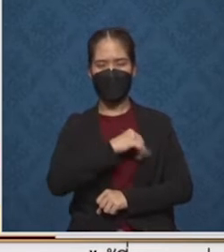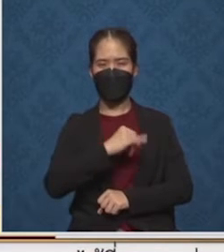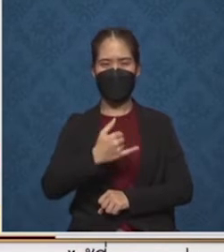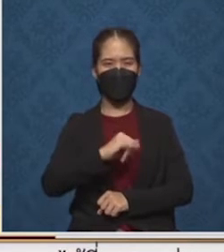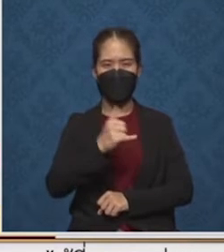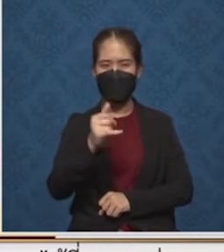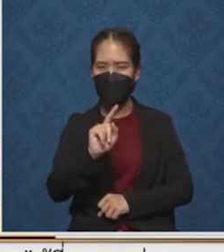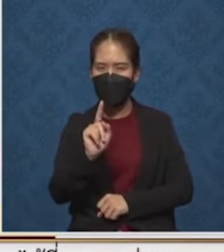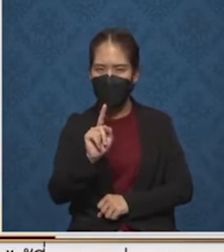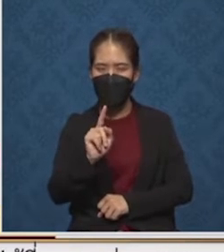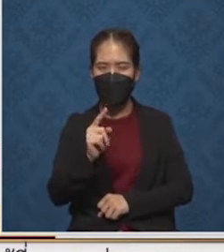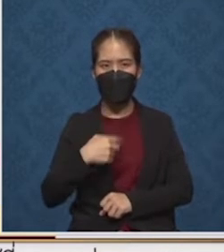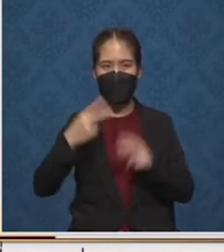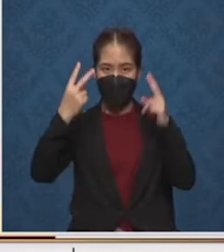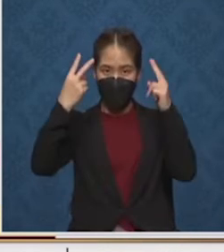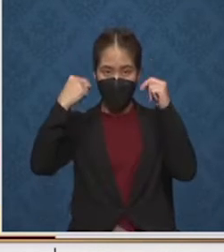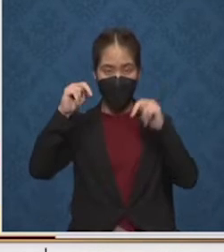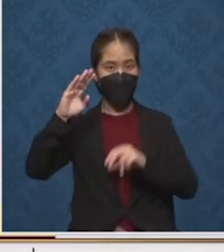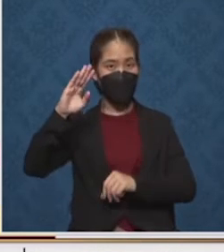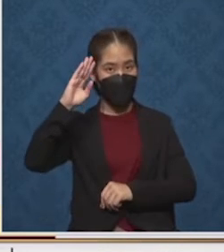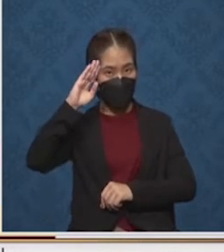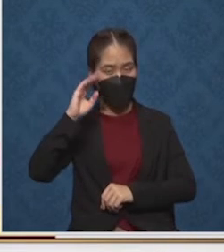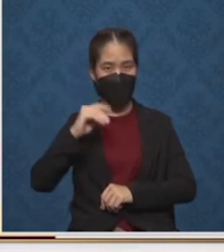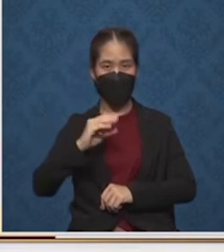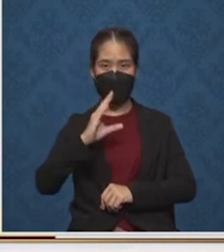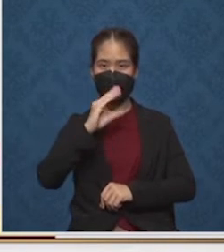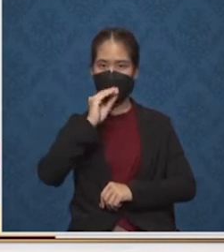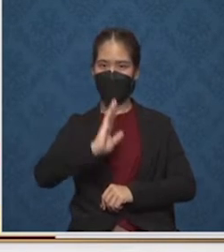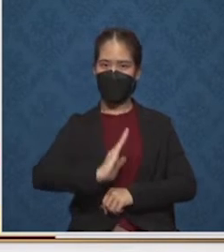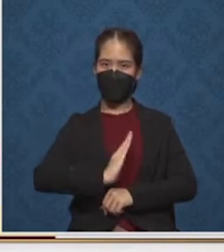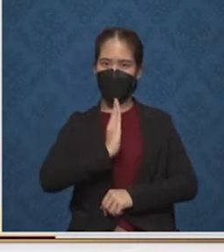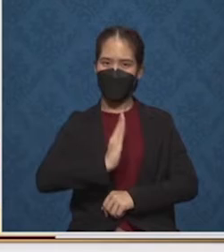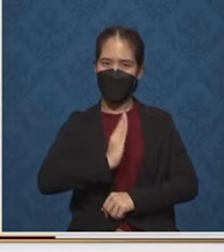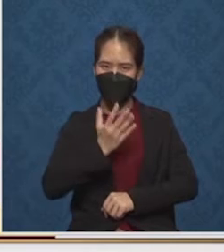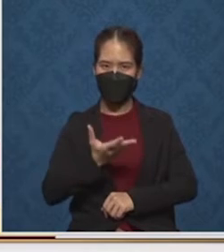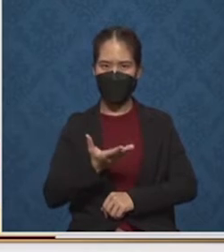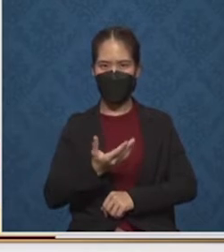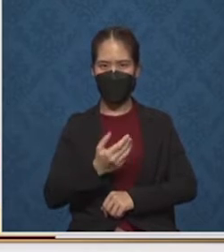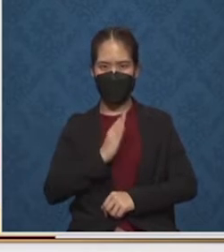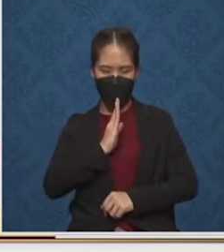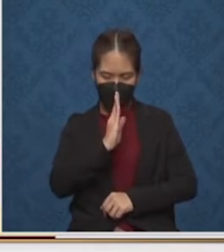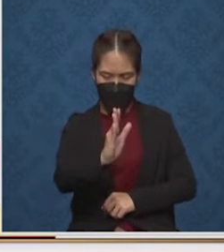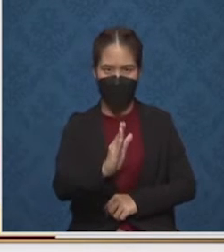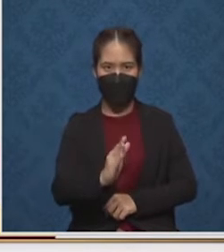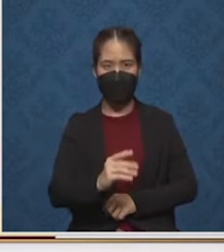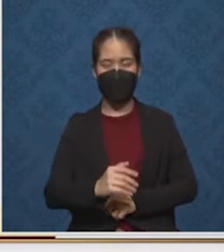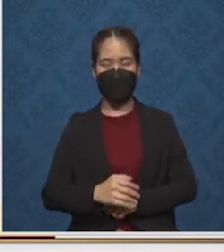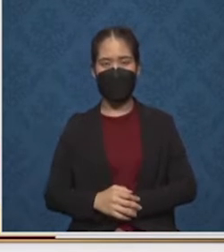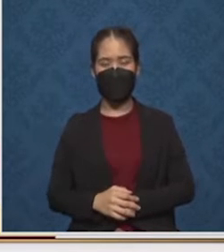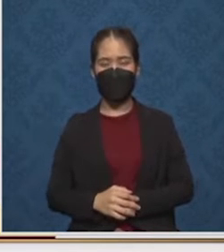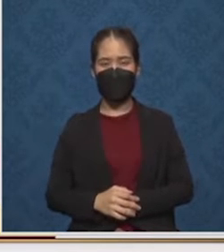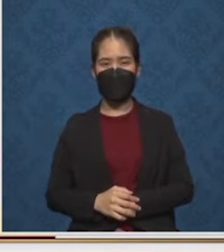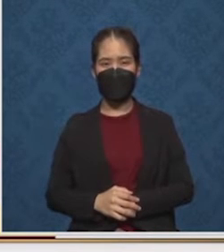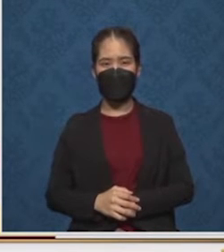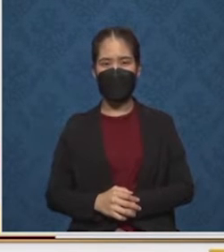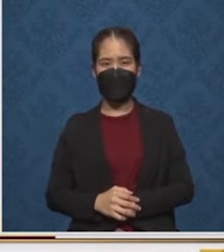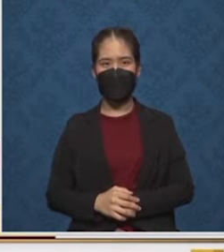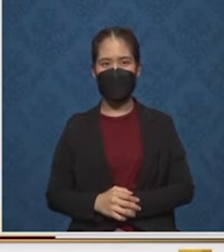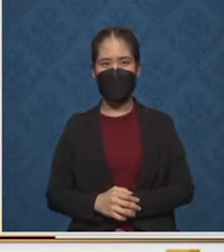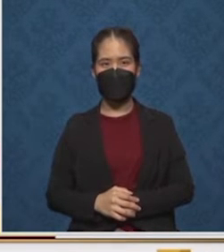ว่าพลเอกประยุทธ์จันทร์โอชาถวายสัตย์ครับจะซื่อสัตย์จุดสนิทจงรักภักดีอ่ะ